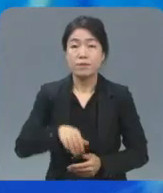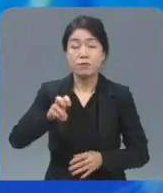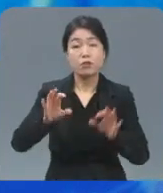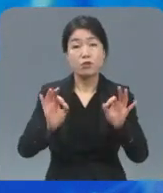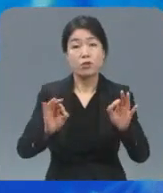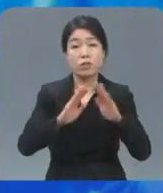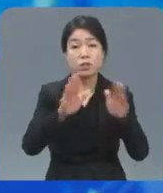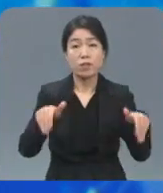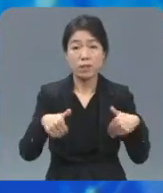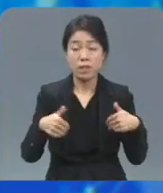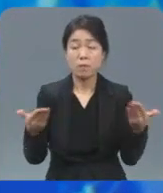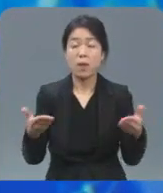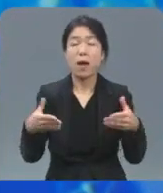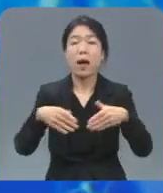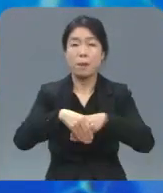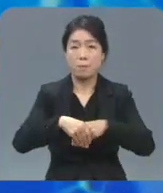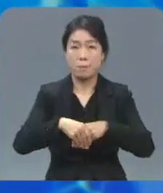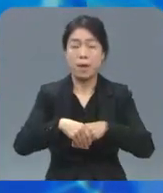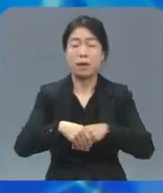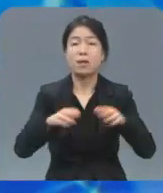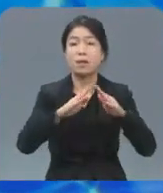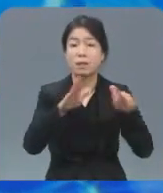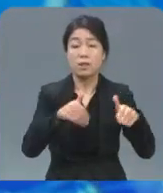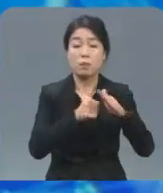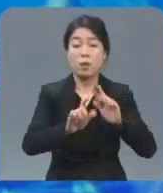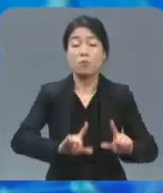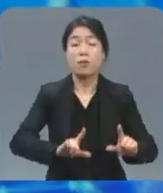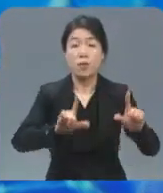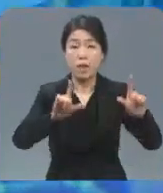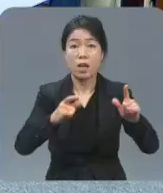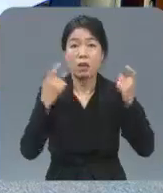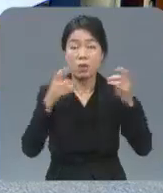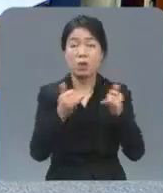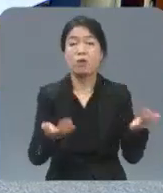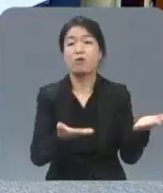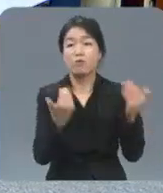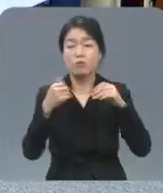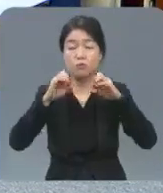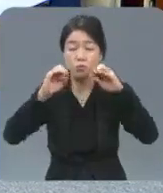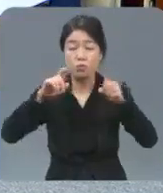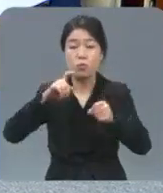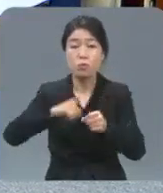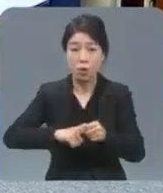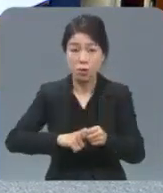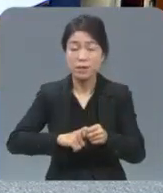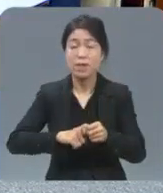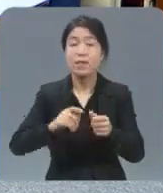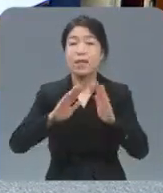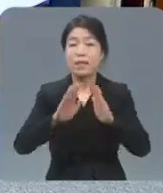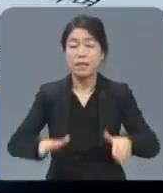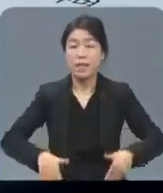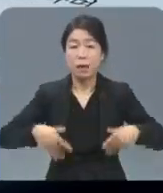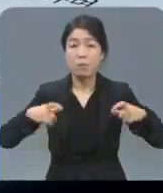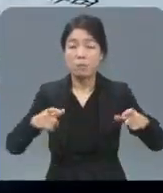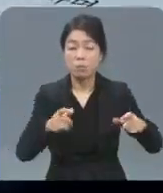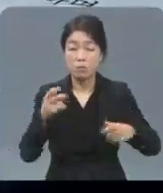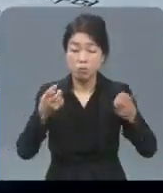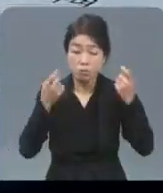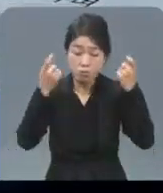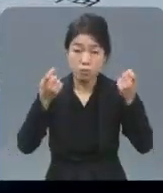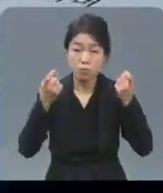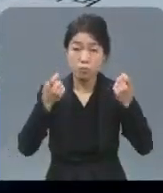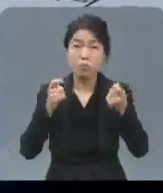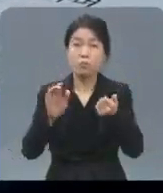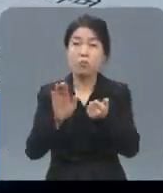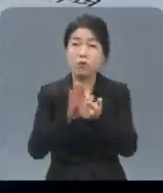광주은행이 전라남도와 업무 협약을 맺고 전라남도 방문에 해 관광객 유치와 홍보를 위한 남도 투어 우대 적금